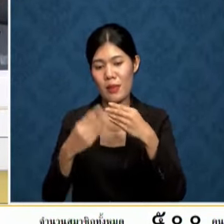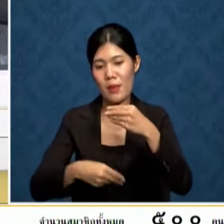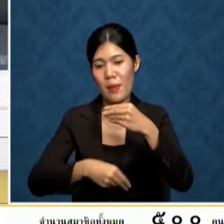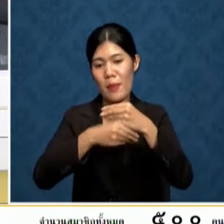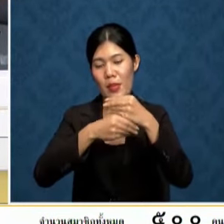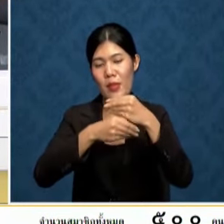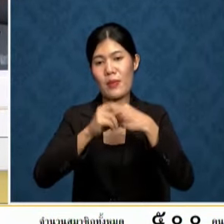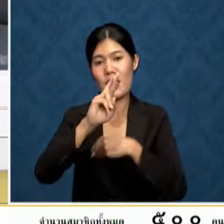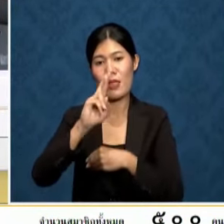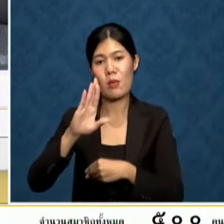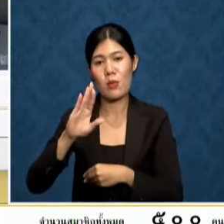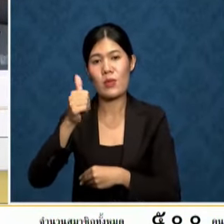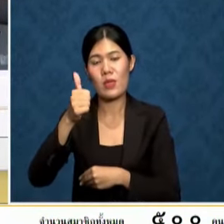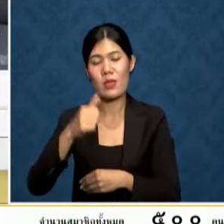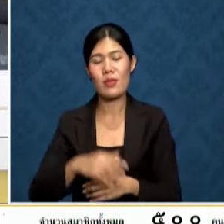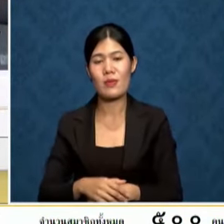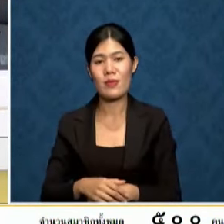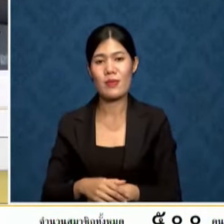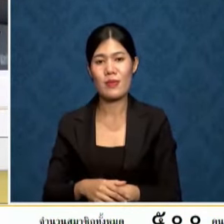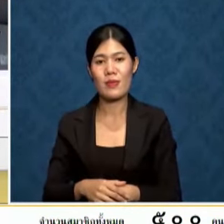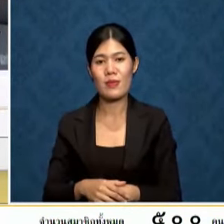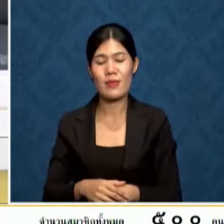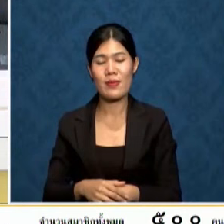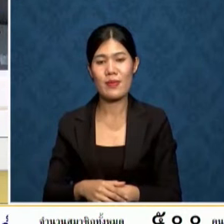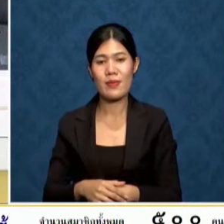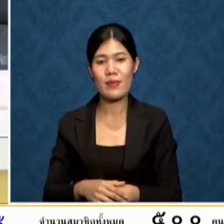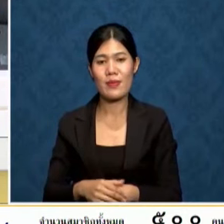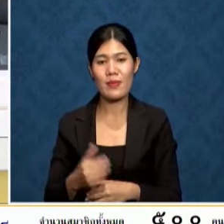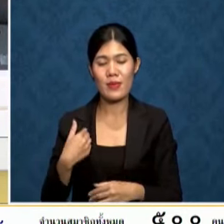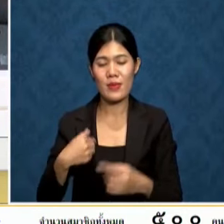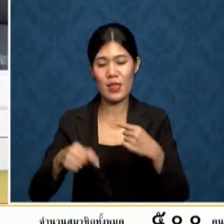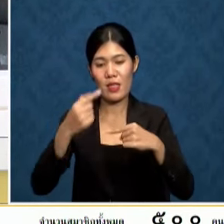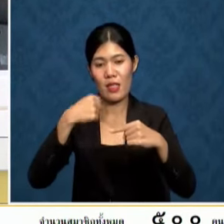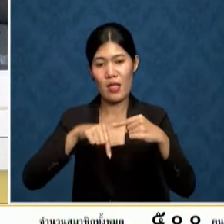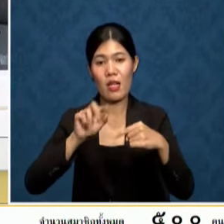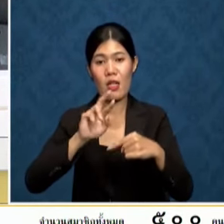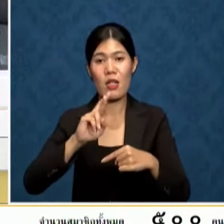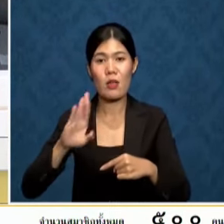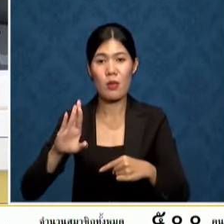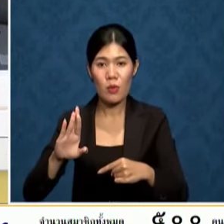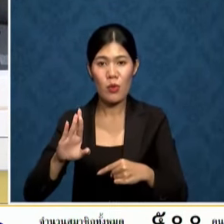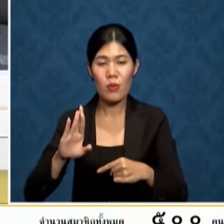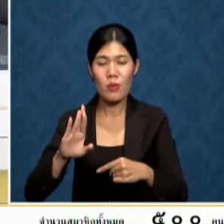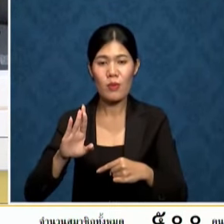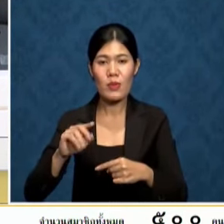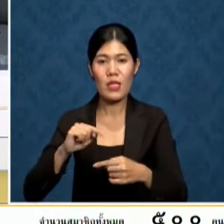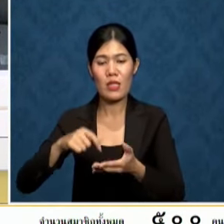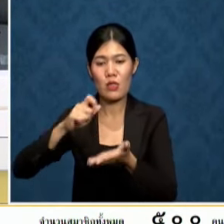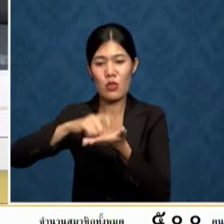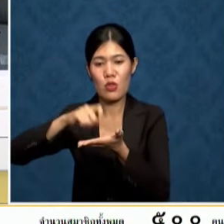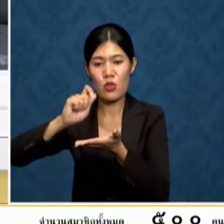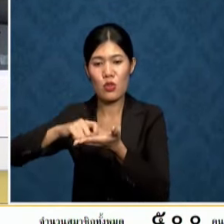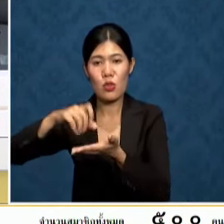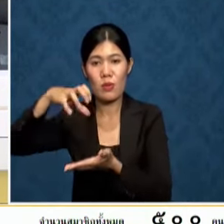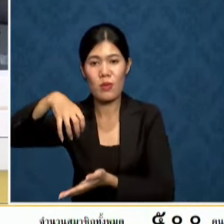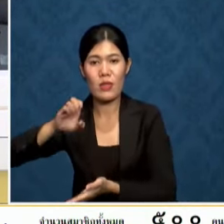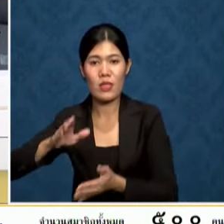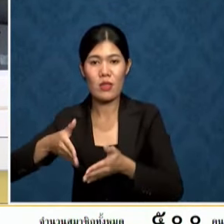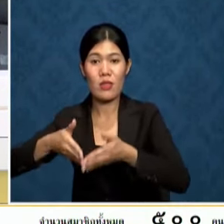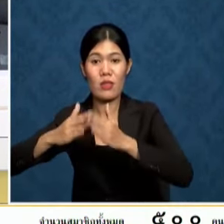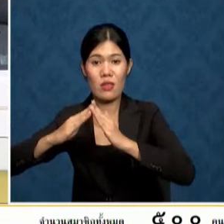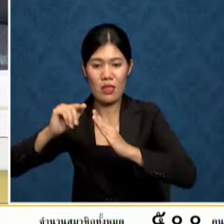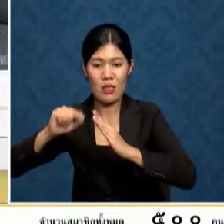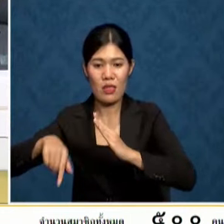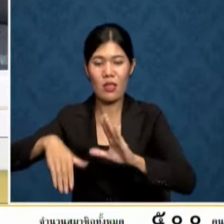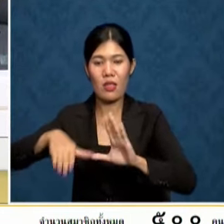ระบบนี้กลไกในการที่จะเข้าถึงระบบของรัฐไม่ว่าจะเป็นการจดทะเบียนบริษัทการลงทะเบียนในเรื่องของการ